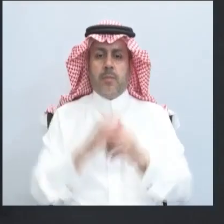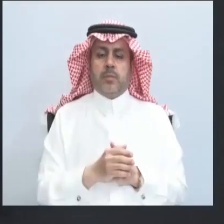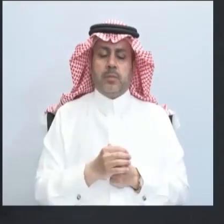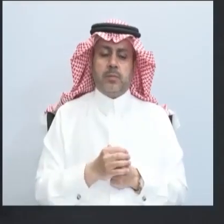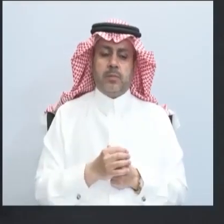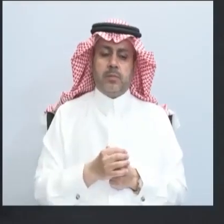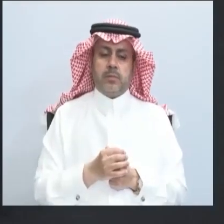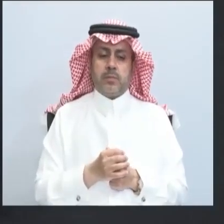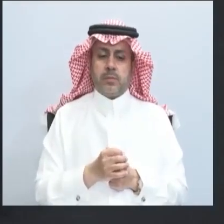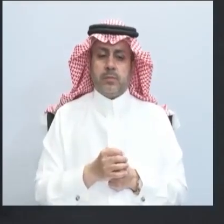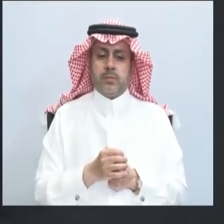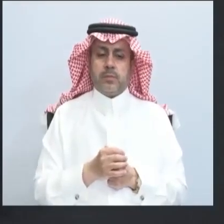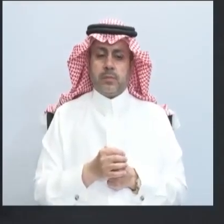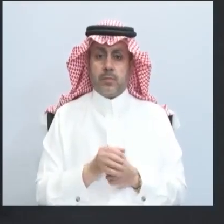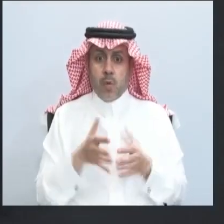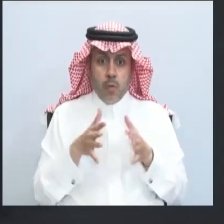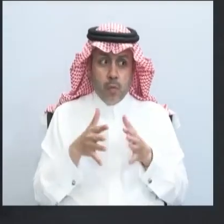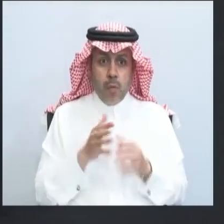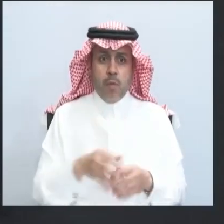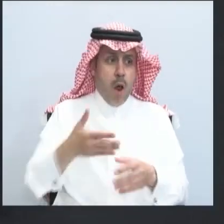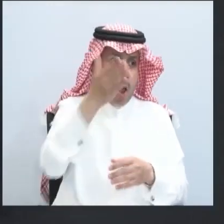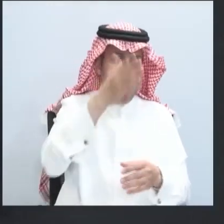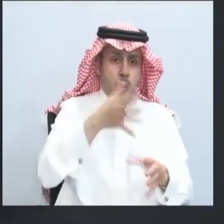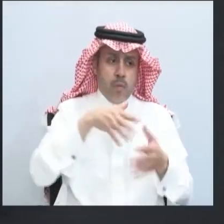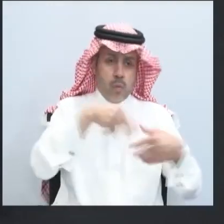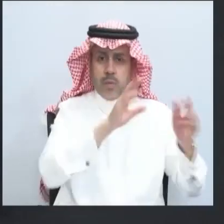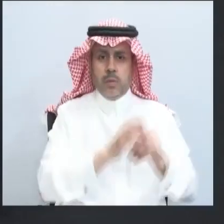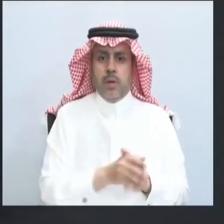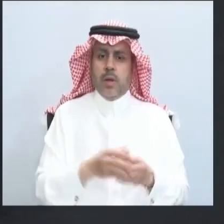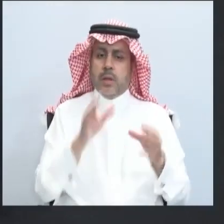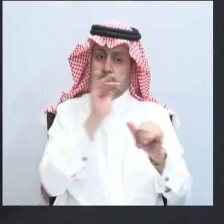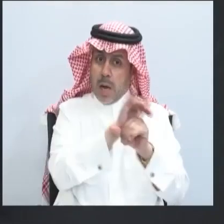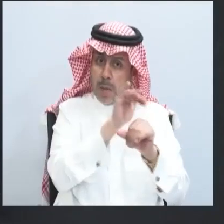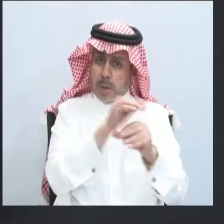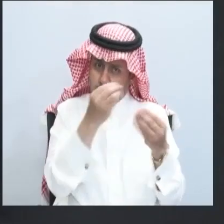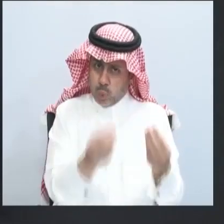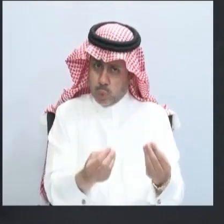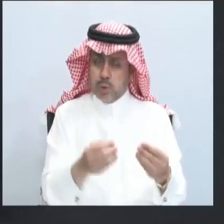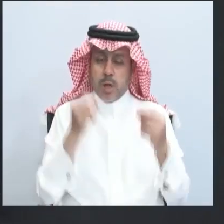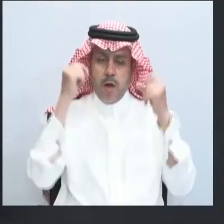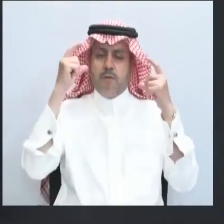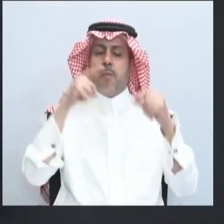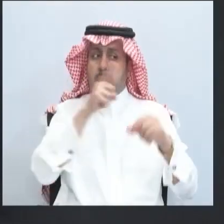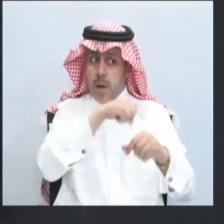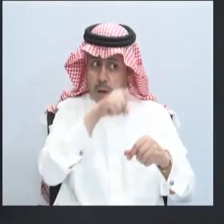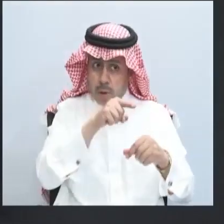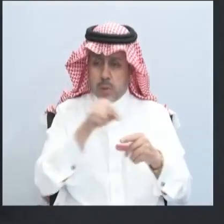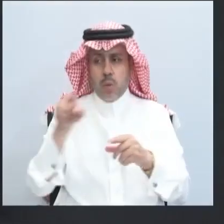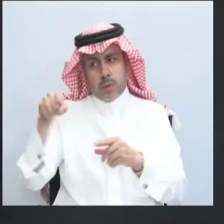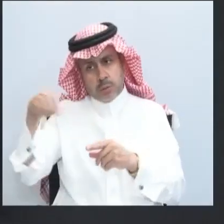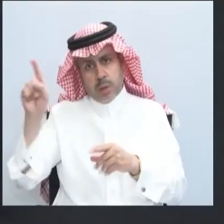لن ينزجر بس يكون في جانبه خوف لكن برفق ولين حتى يبين له